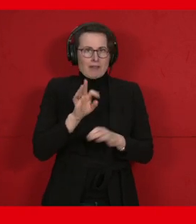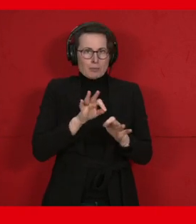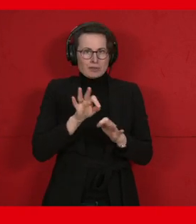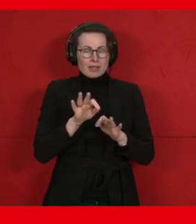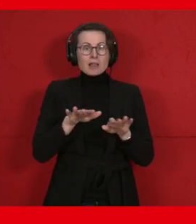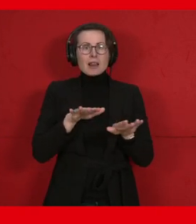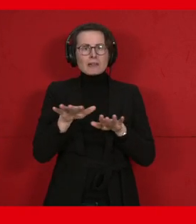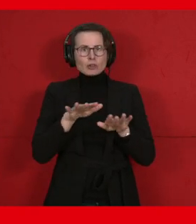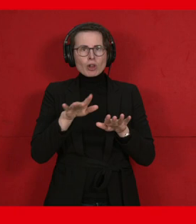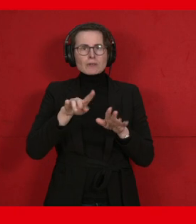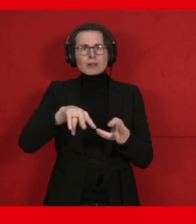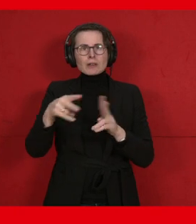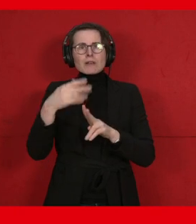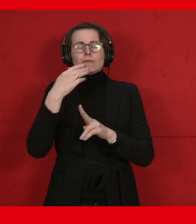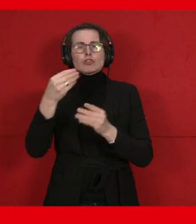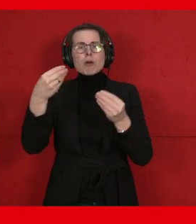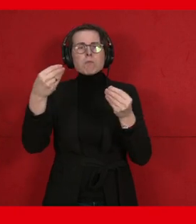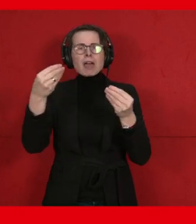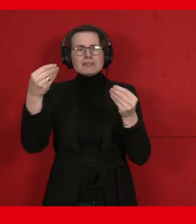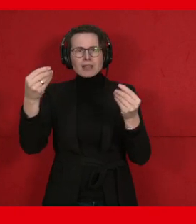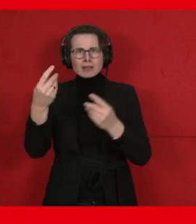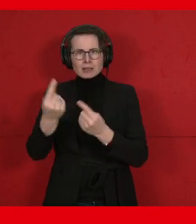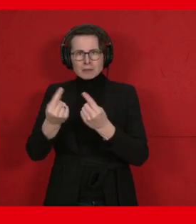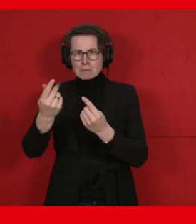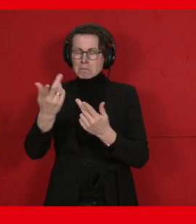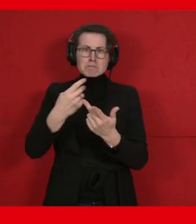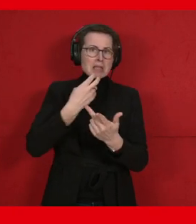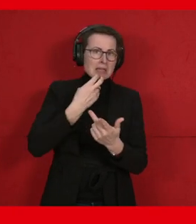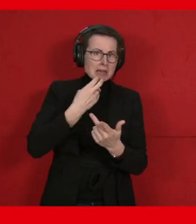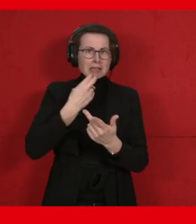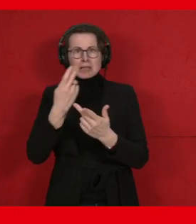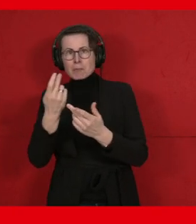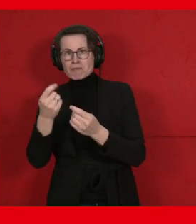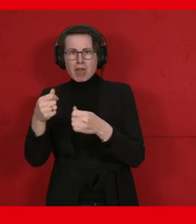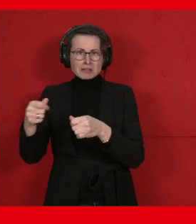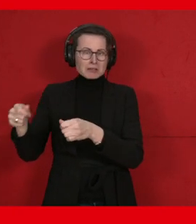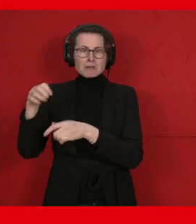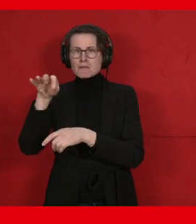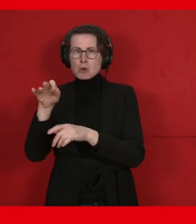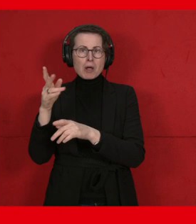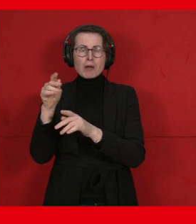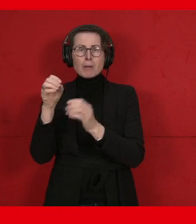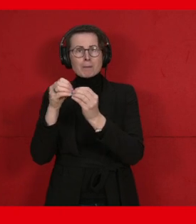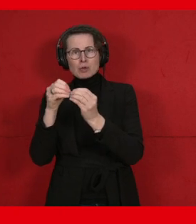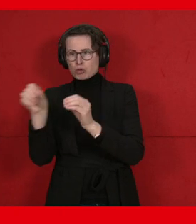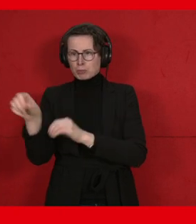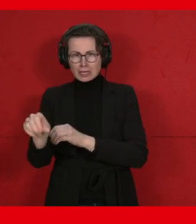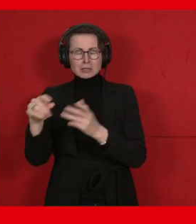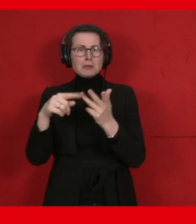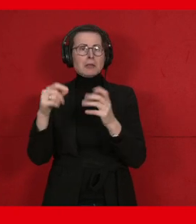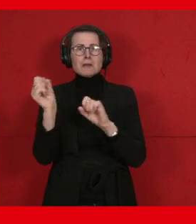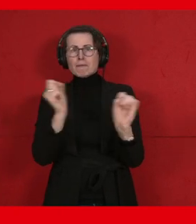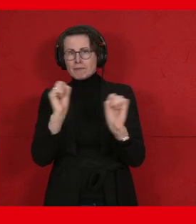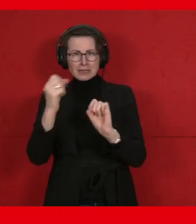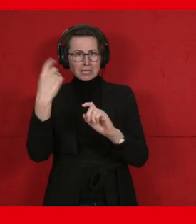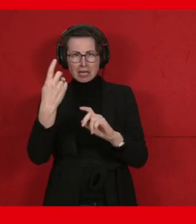genutzt wird, um da Plastik anzubauen, womöglich noch Energiepflanzen, um noch ein bisschen Biosprit herzustellen. Dann haben wir die Ansprüche der